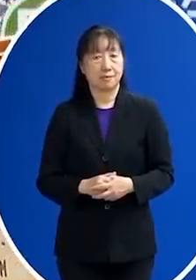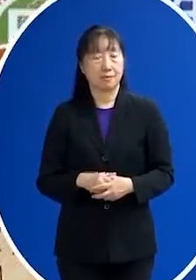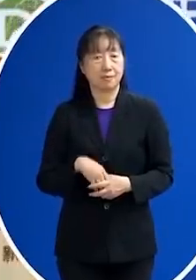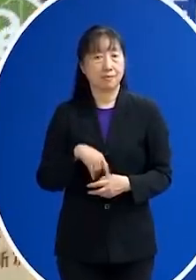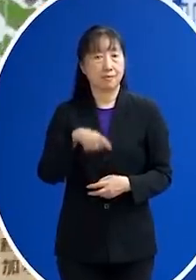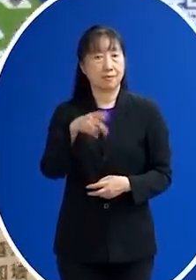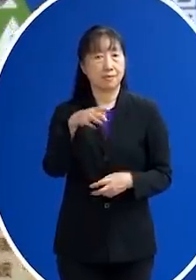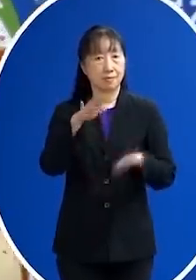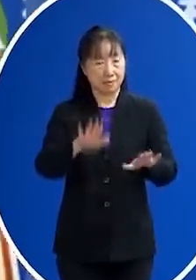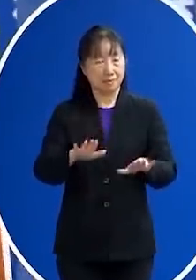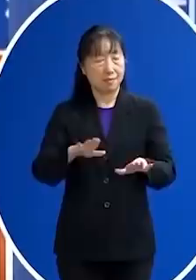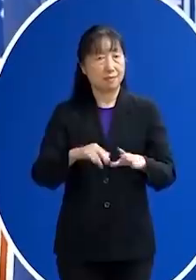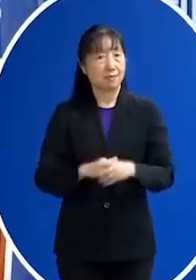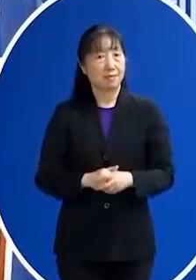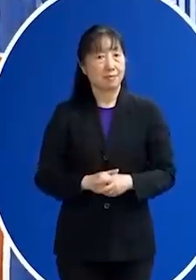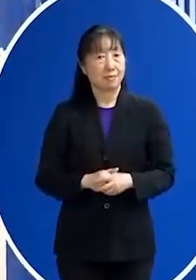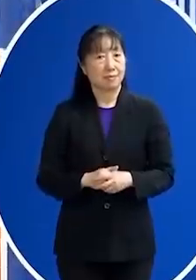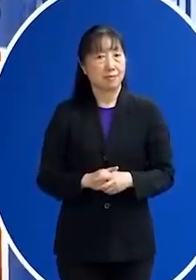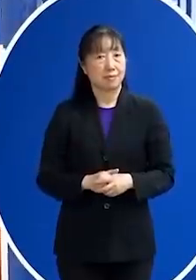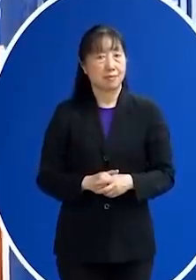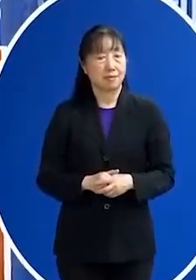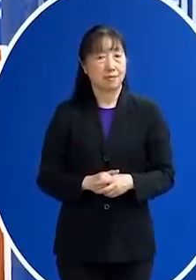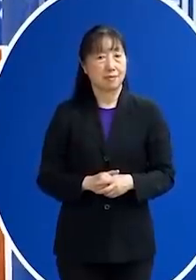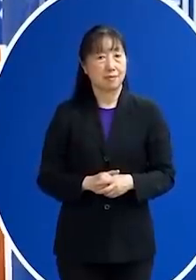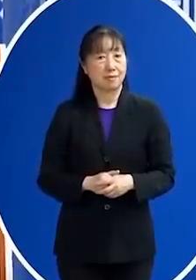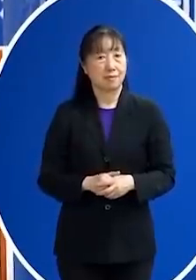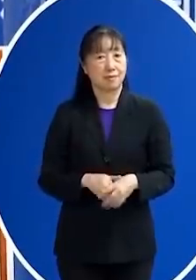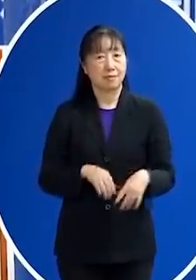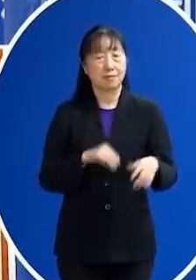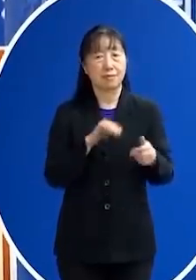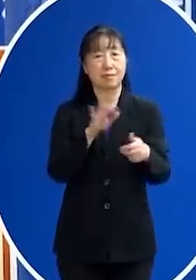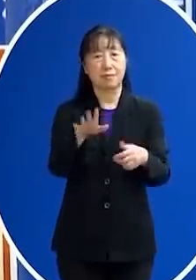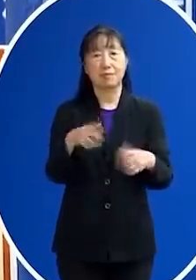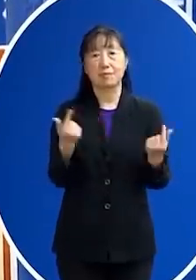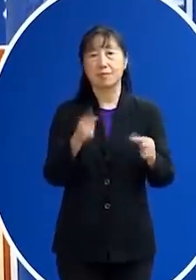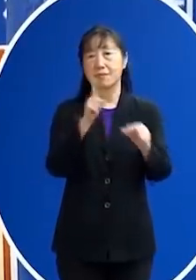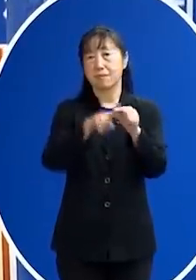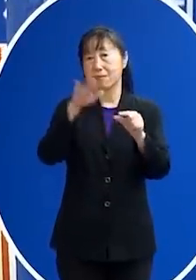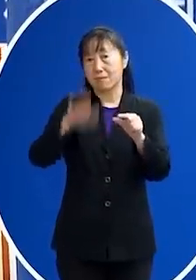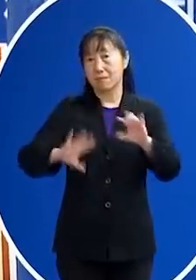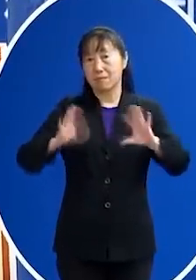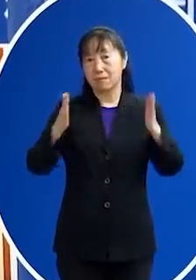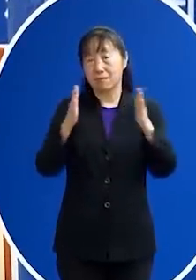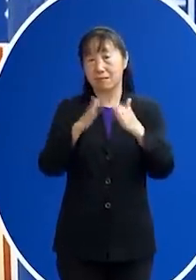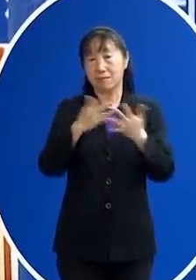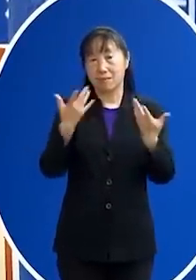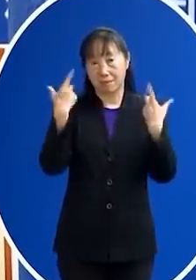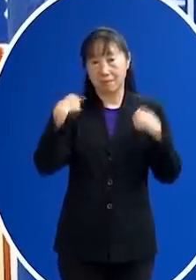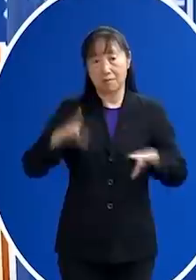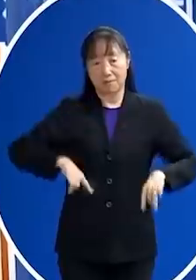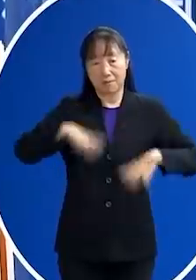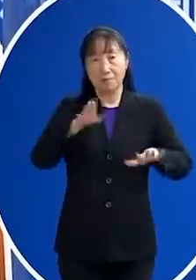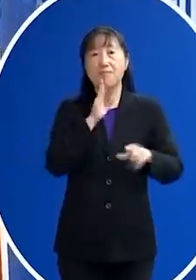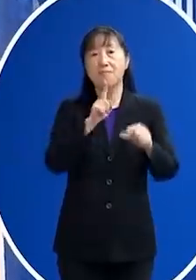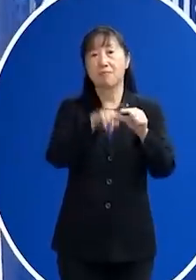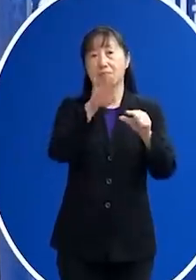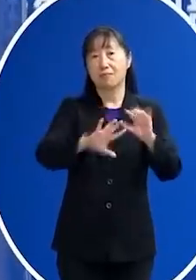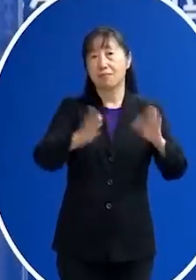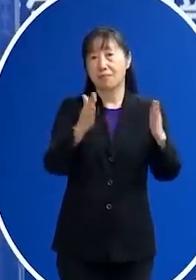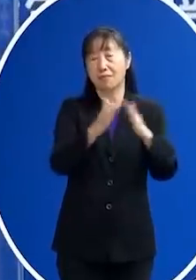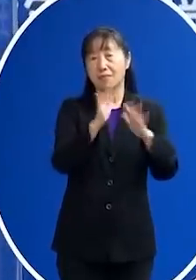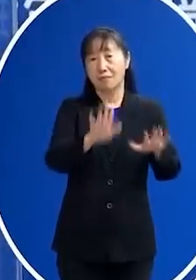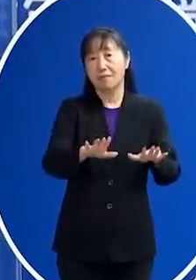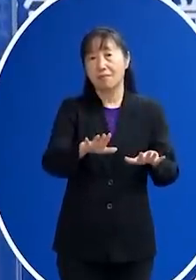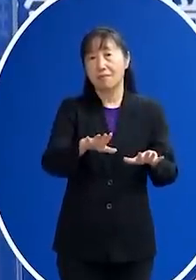这里面这次大概。我们这次在就是中低风险的国家都没有了，因为澳洲本来是中低风险那